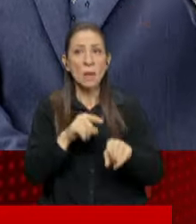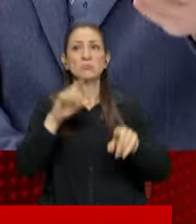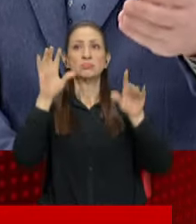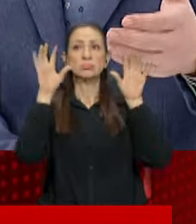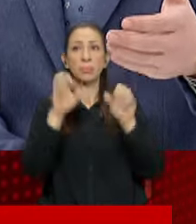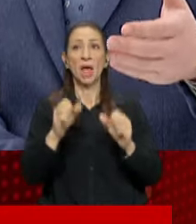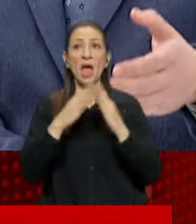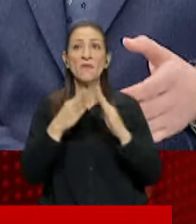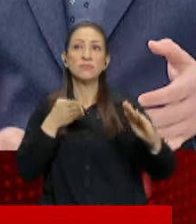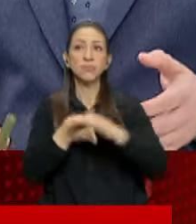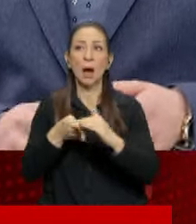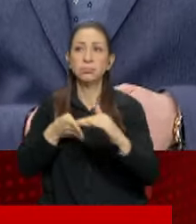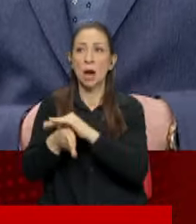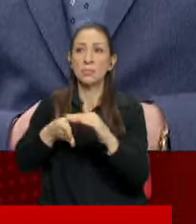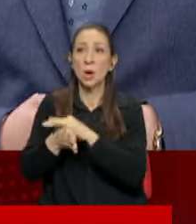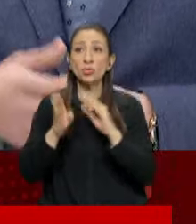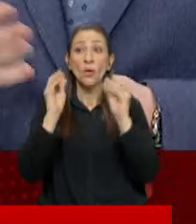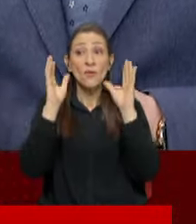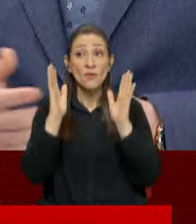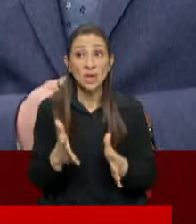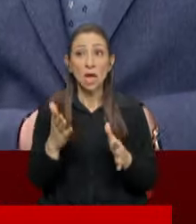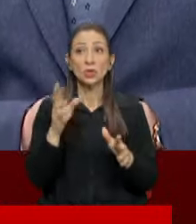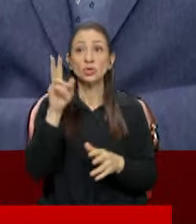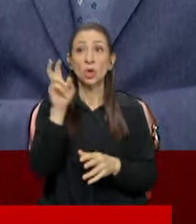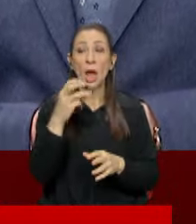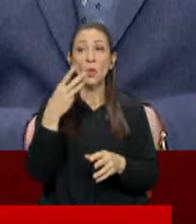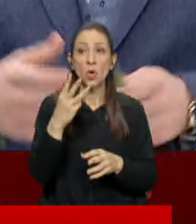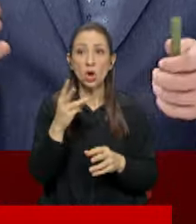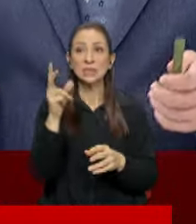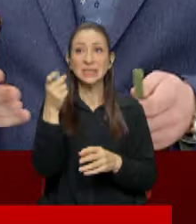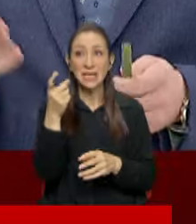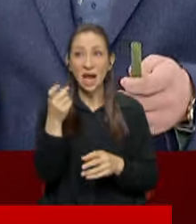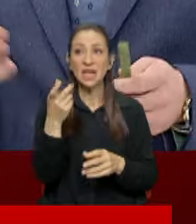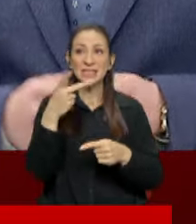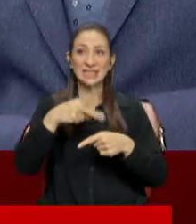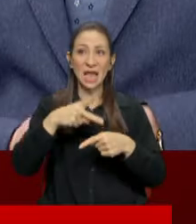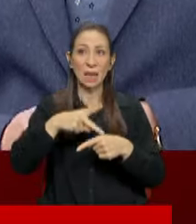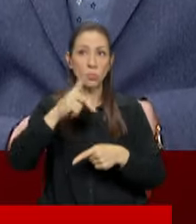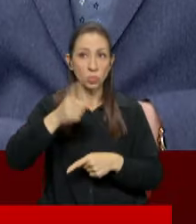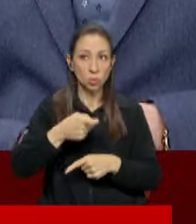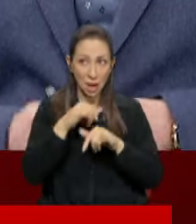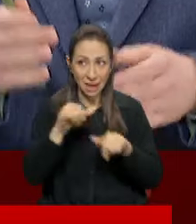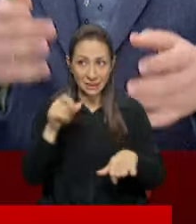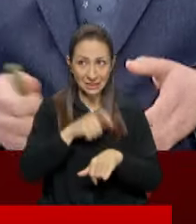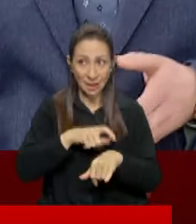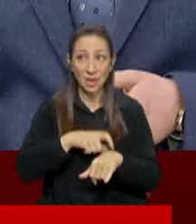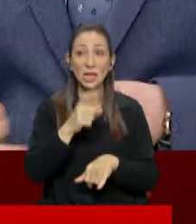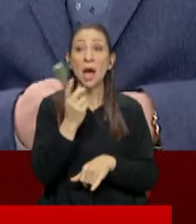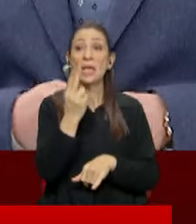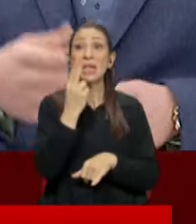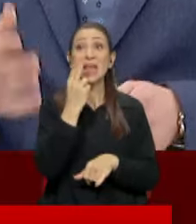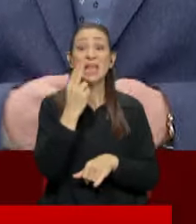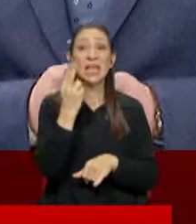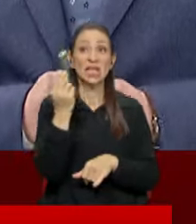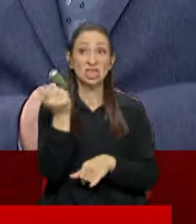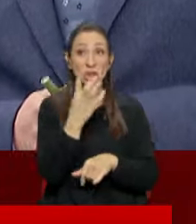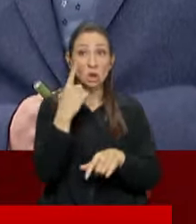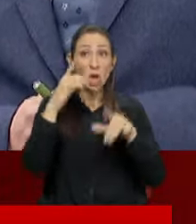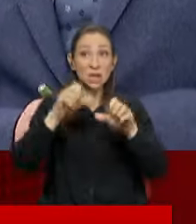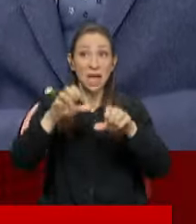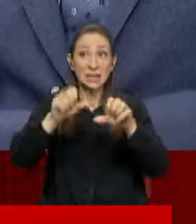Ve evlere baskın düzenlendi. Orada çok sayıda döviz, silahlar ve zehir bulundu aynı zamanda. O 7 adrese, 7 kişinin gözaltına